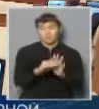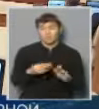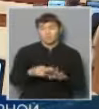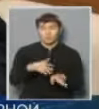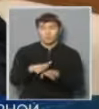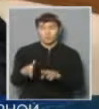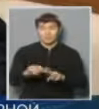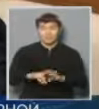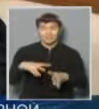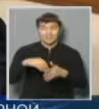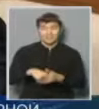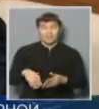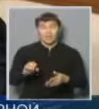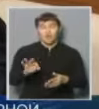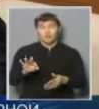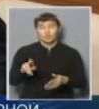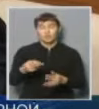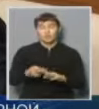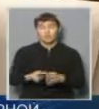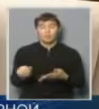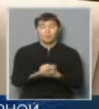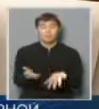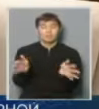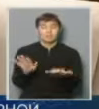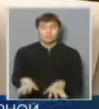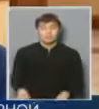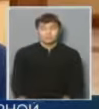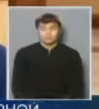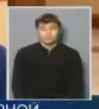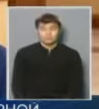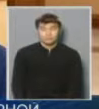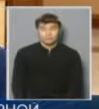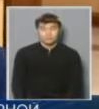одобрили решение вести отчетность в бумажном и электронном видах.